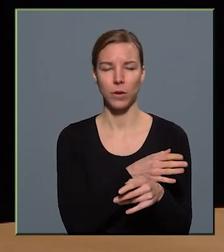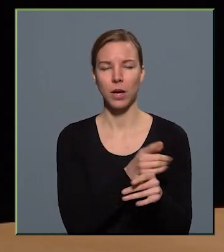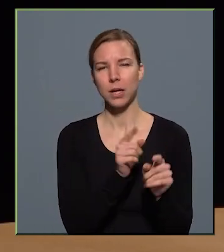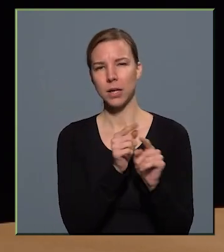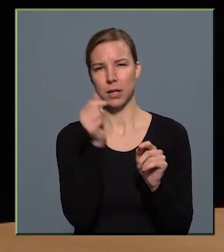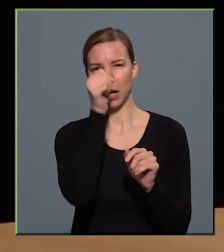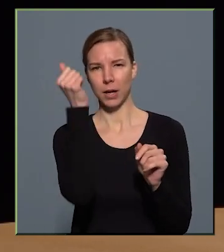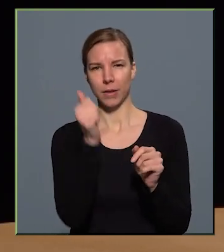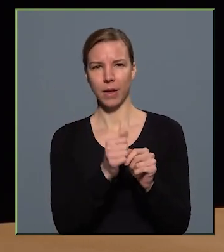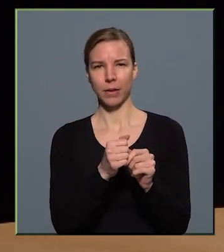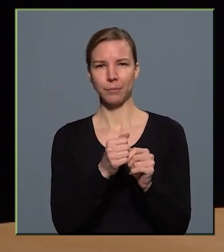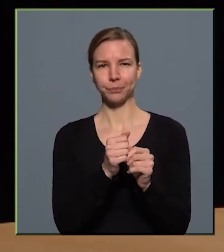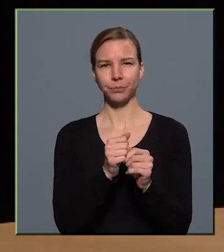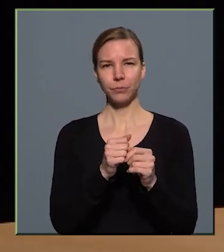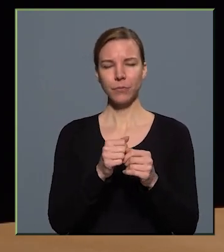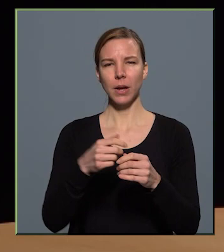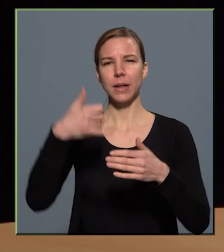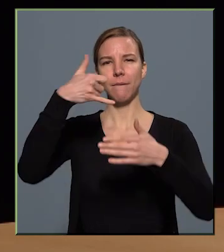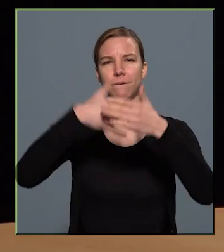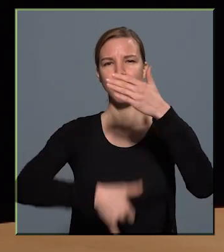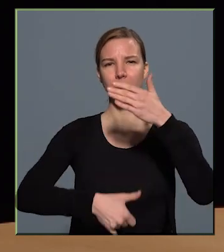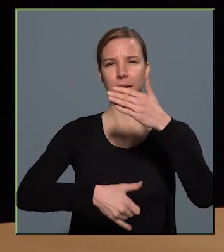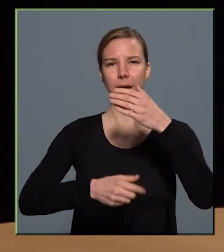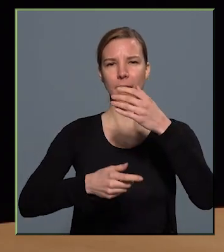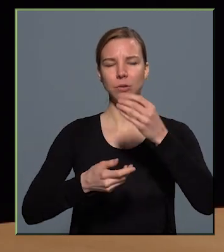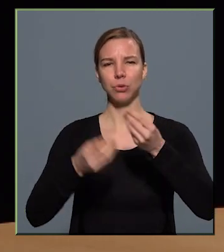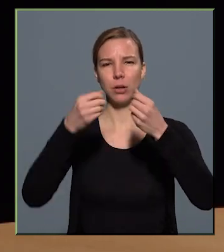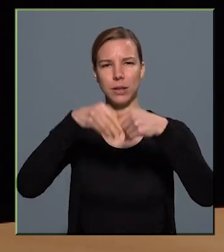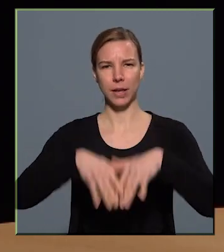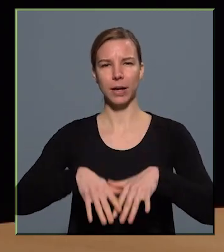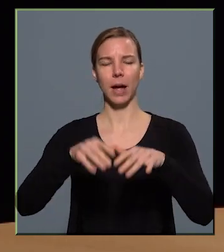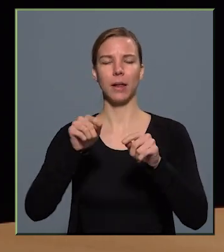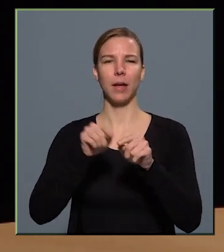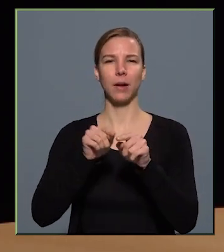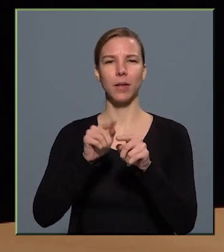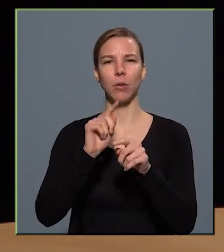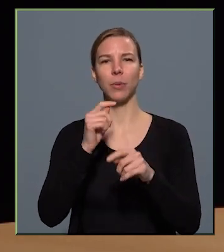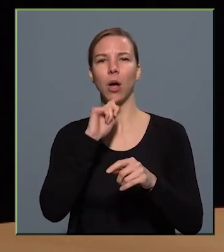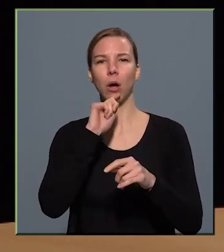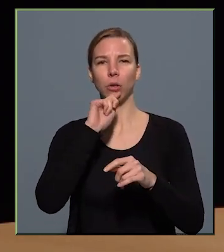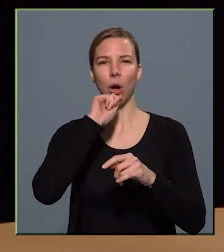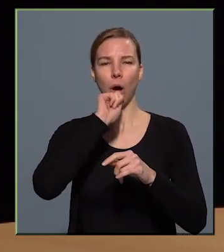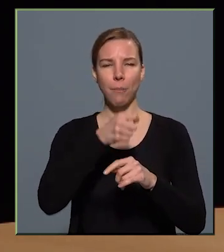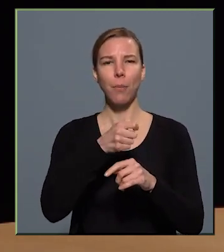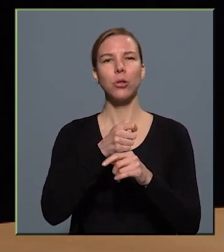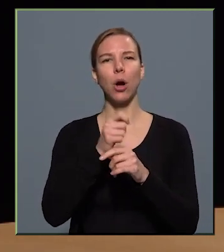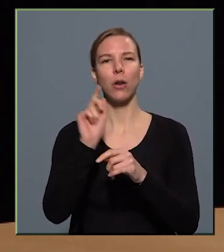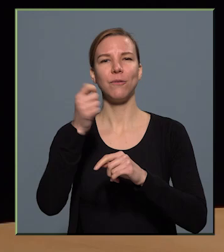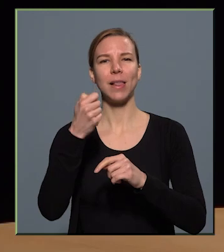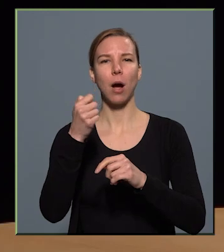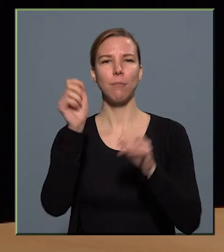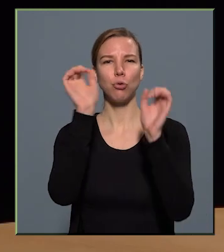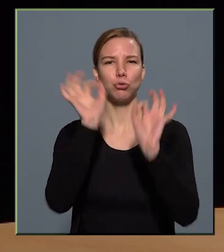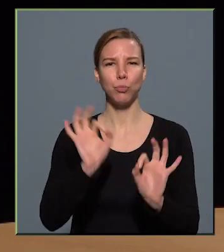úgynevezett vertikálisan integrált ágazat volt, mondjuk a villamosenergiaipar volt, a magyar villamosművek tröszt, és minden,